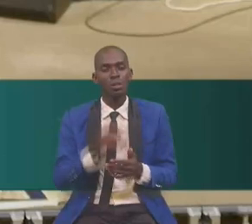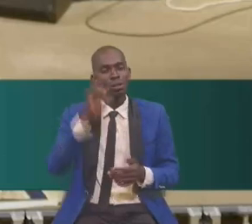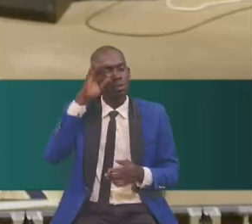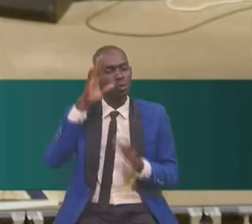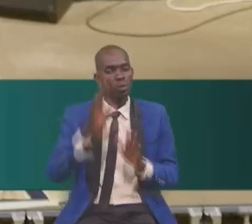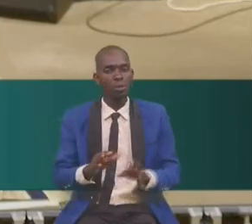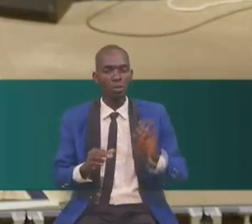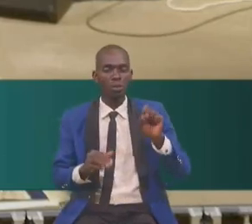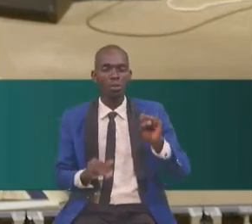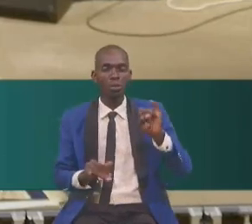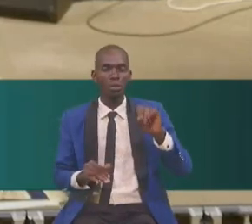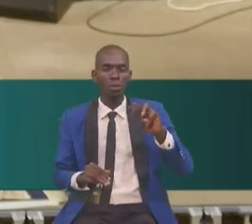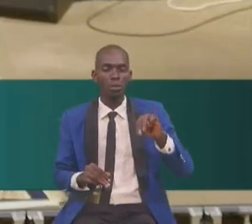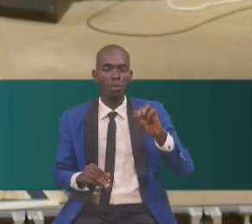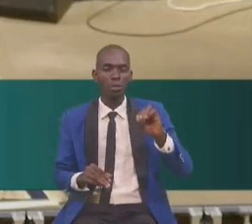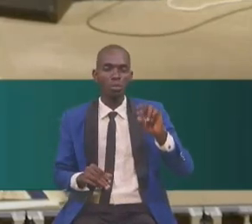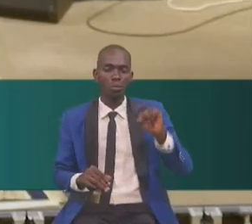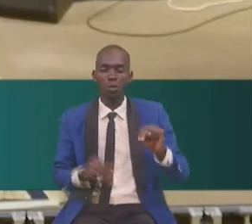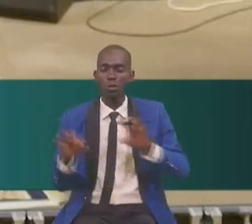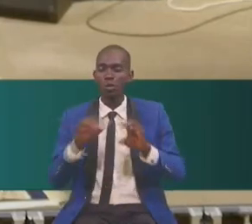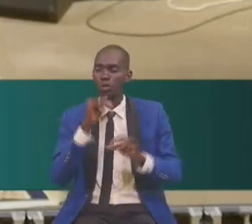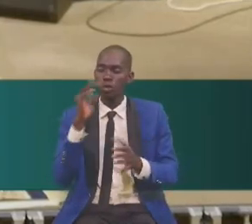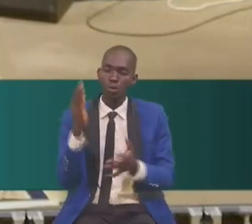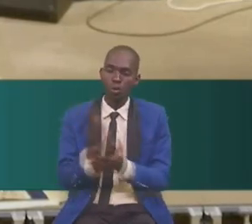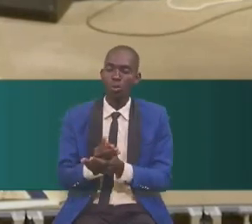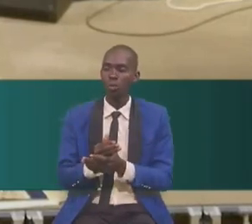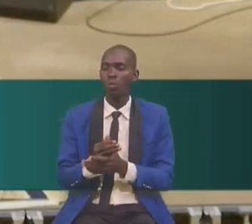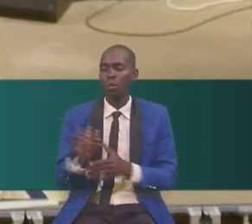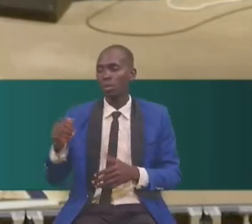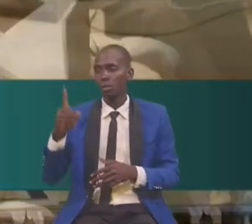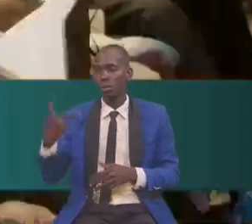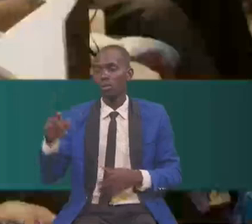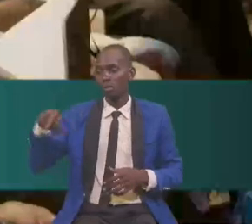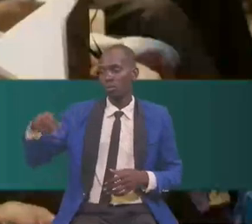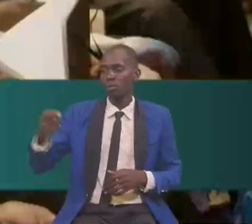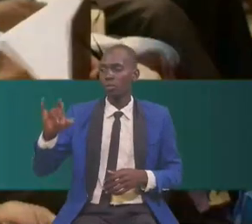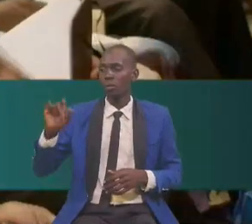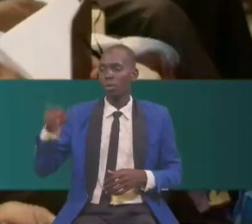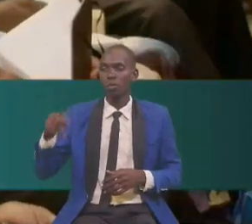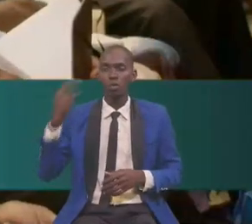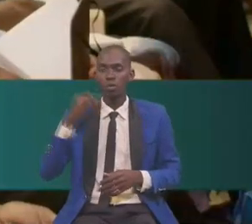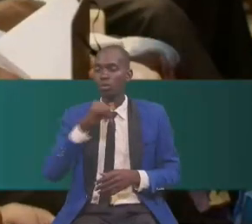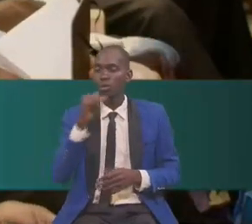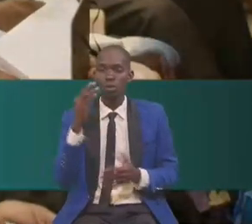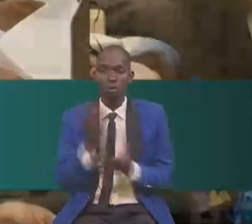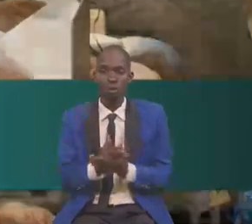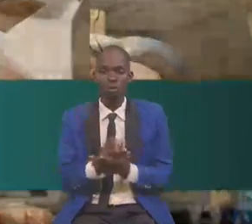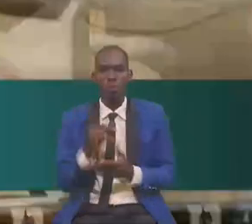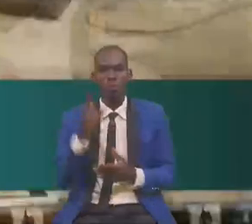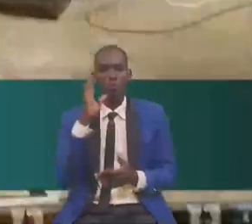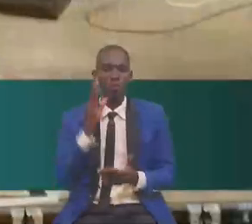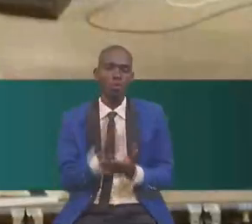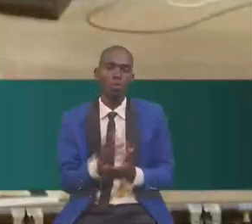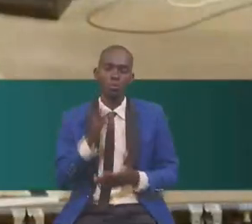Philippe. Et personne ne pourra t'arrêter. Voyez cette dame qui court après